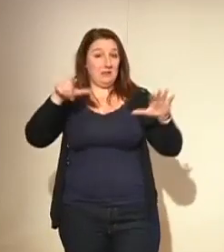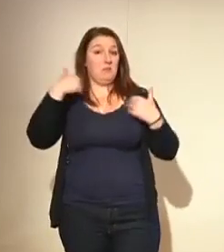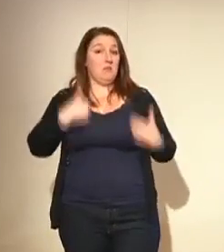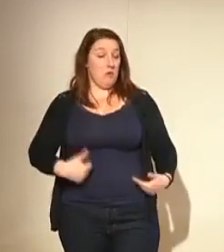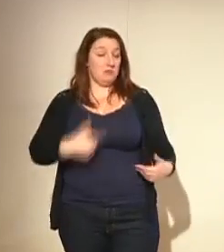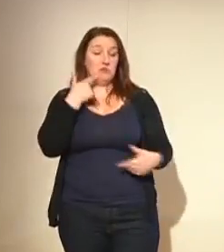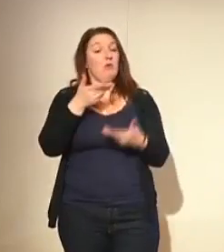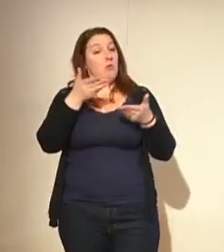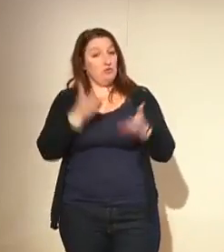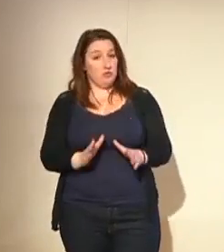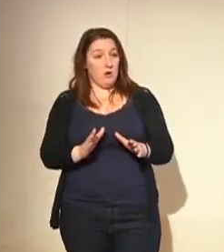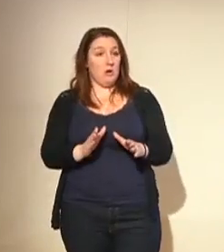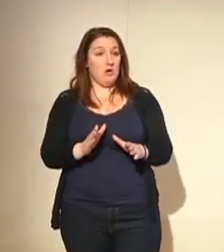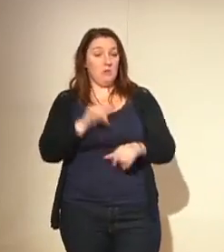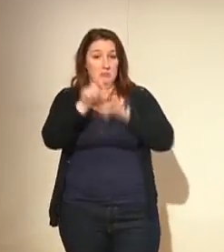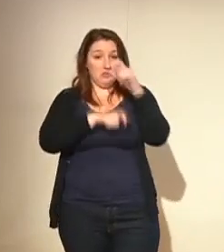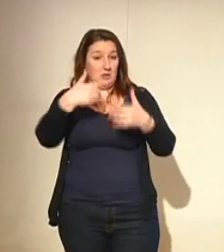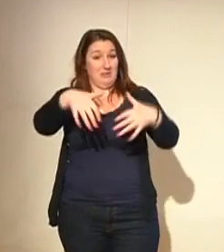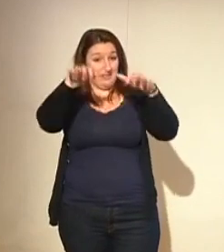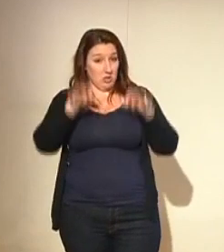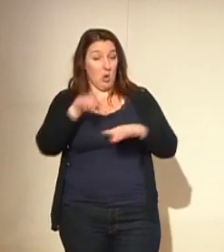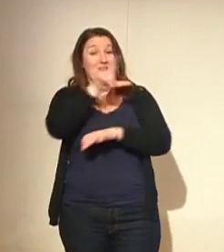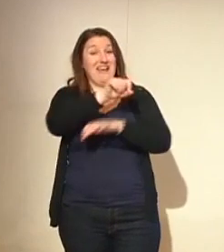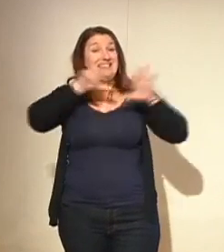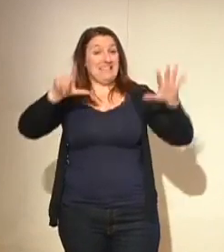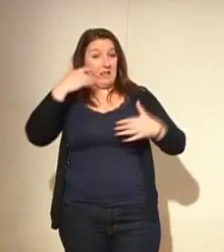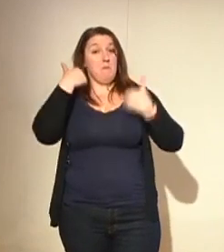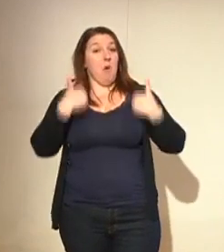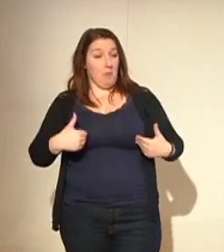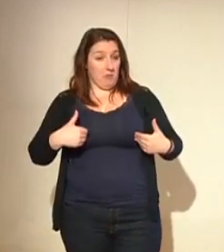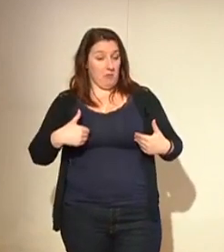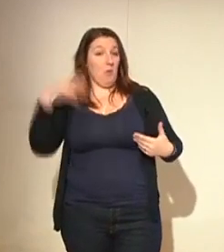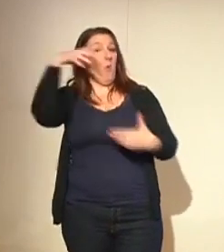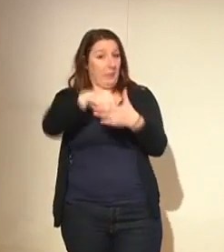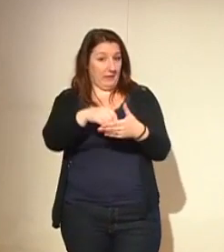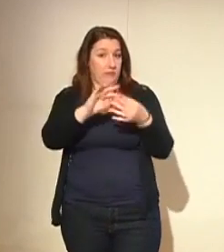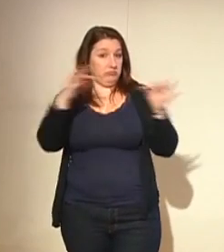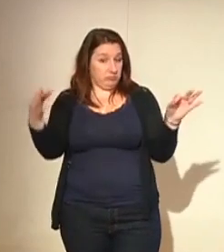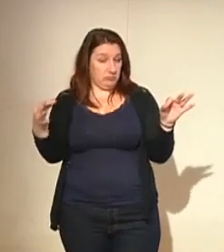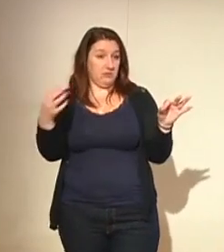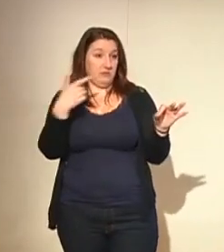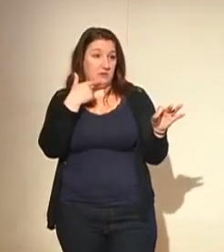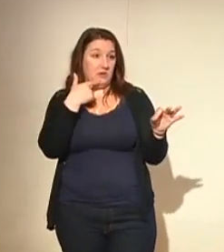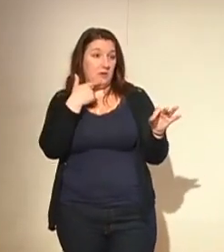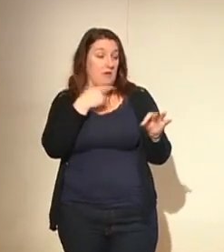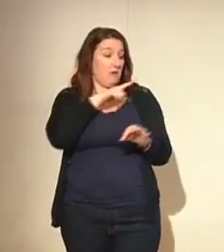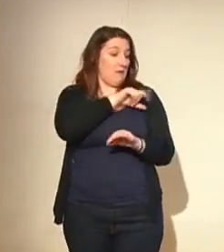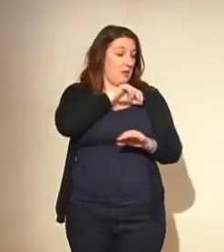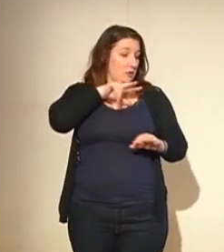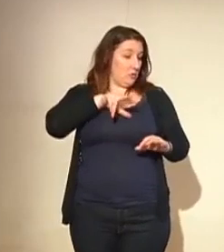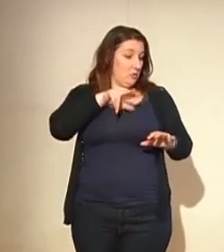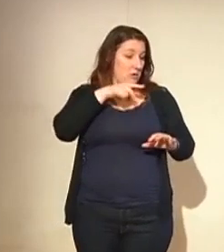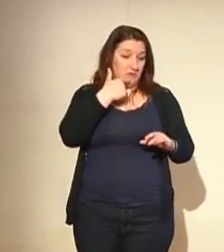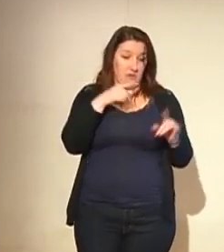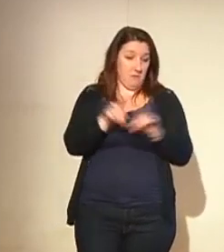choix d'un nombre d'administrateurs à 27 membres ce qui revient comme dans le cas 23 de désigner 6